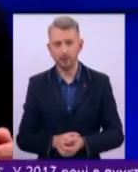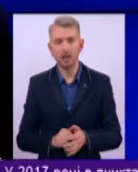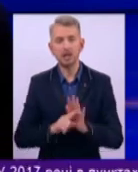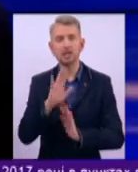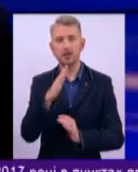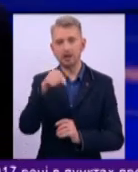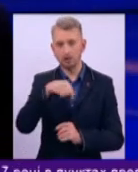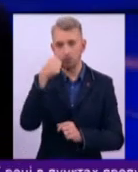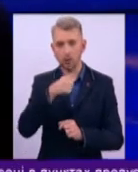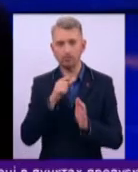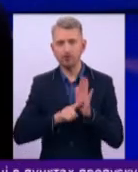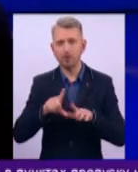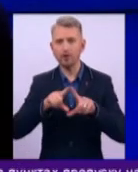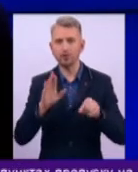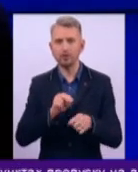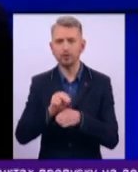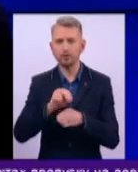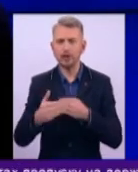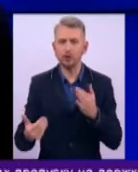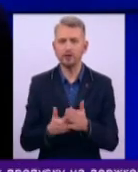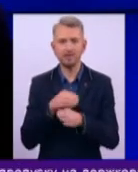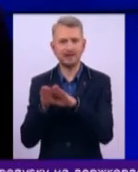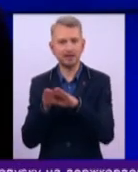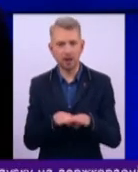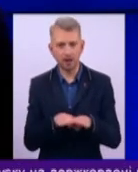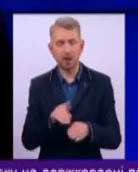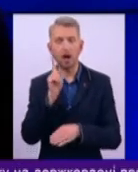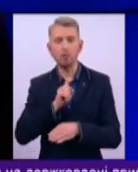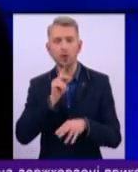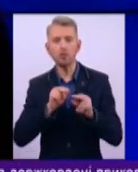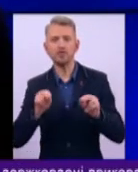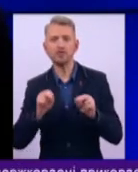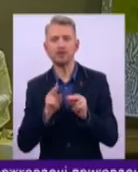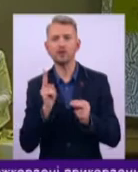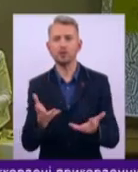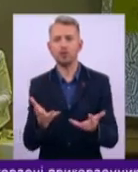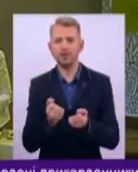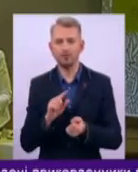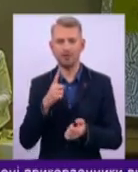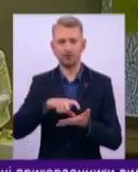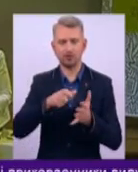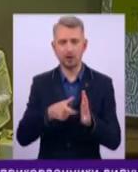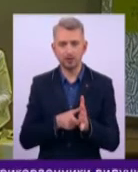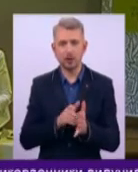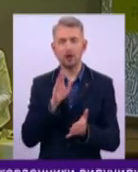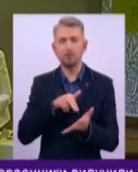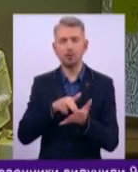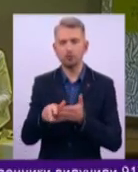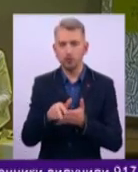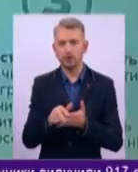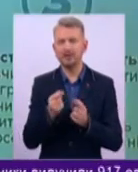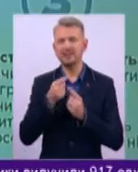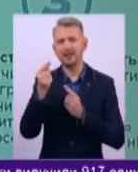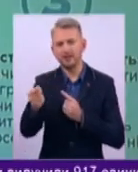вересня цього року початкова школа навчатиме за новими стандартами. А поки що вчителі, які візьмуть першачків, пройдуть очне та дистанційне навчання,